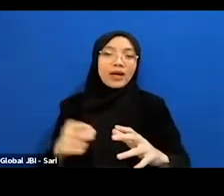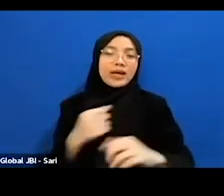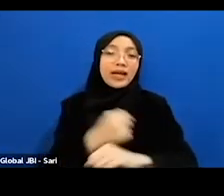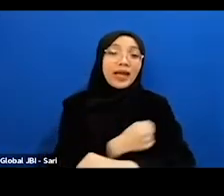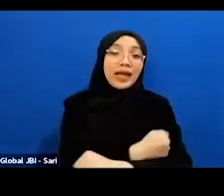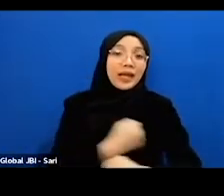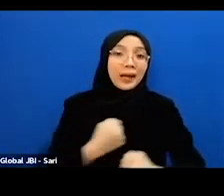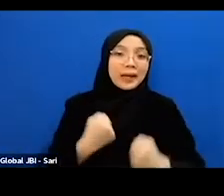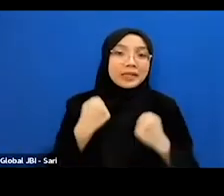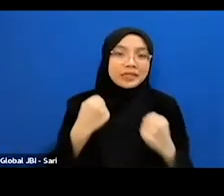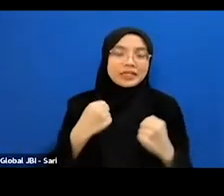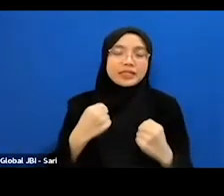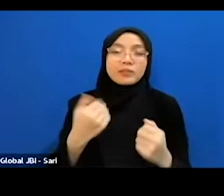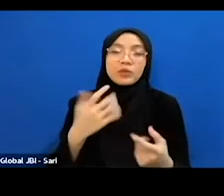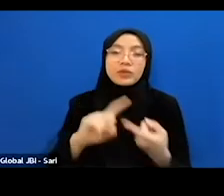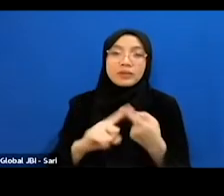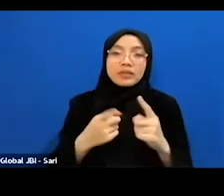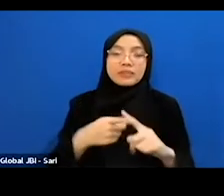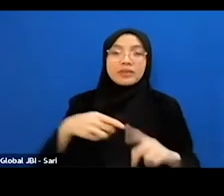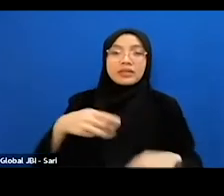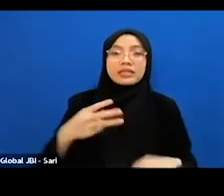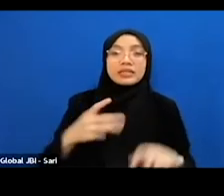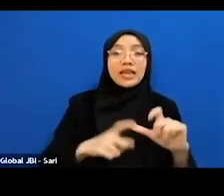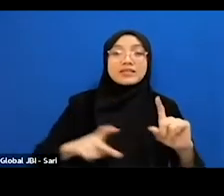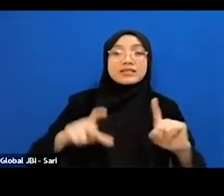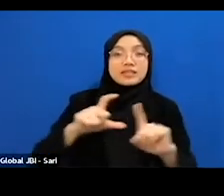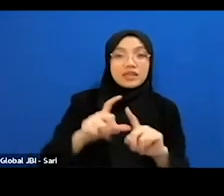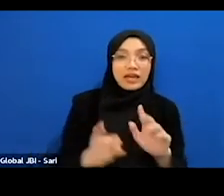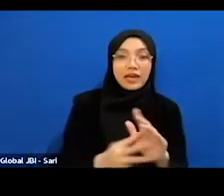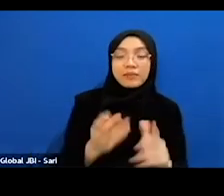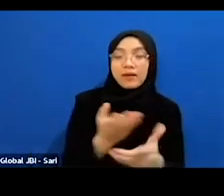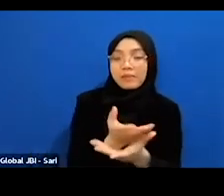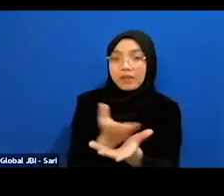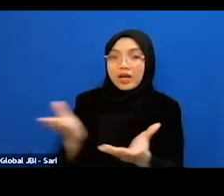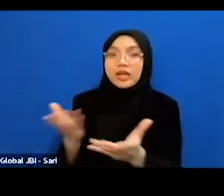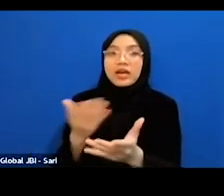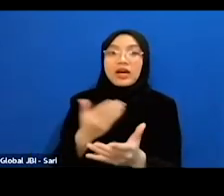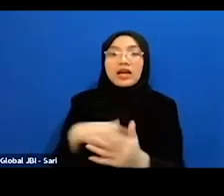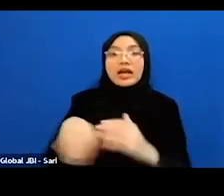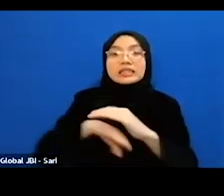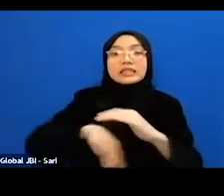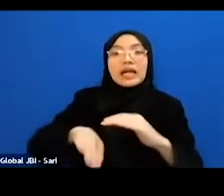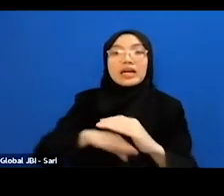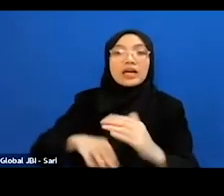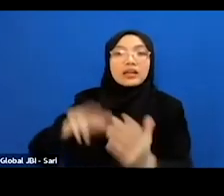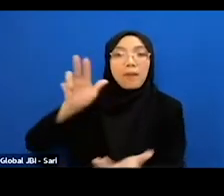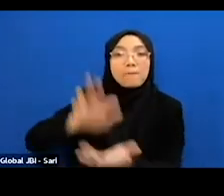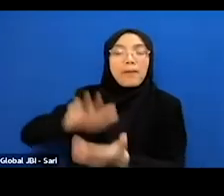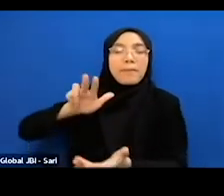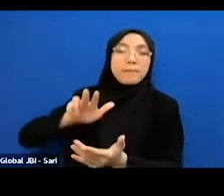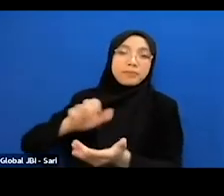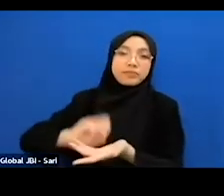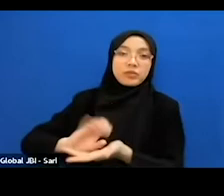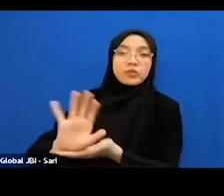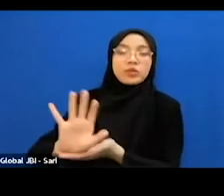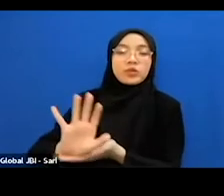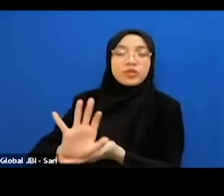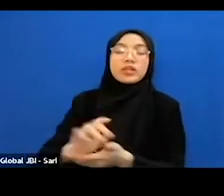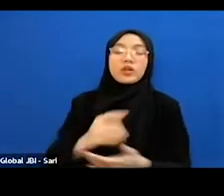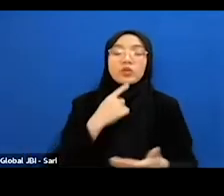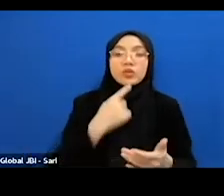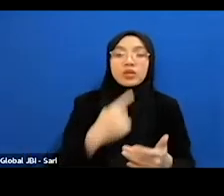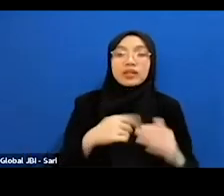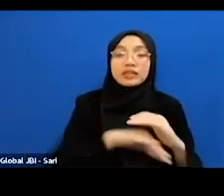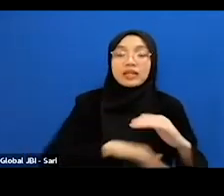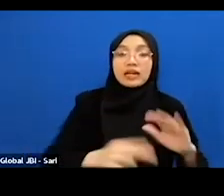misalnya itu teman-teman SGM misalnya mereka yang akan mengeluarkan standar-standar nya dan dari sisi standar